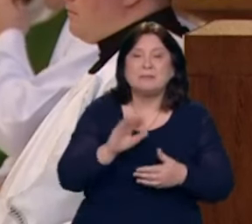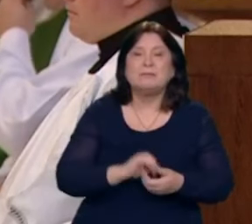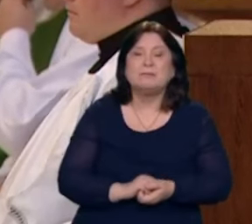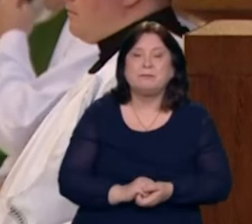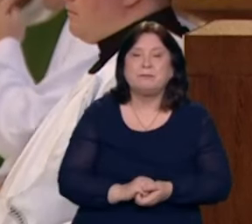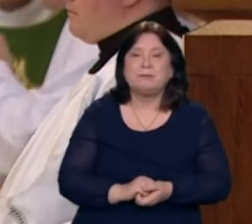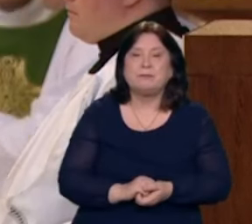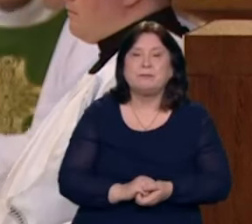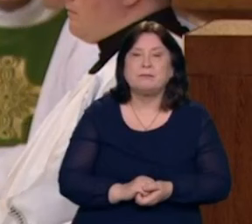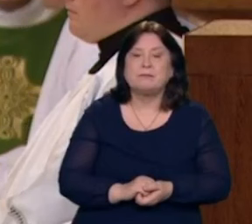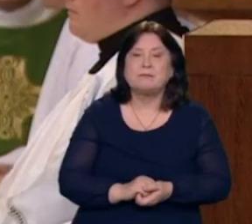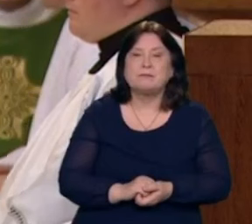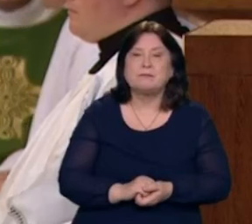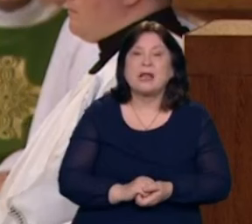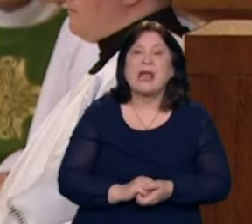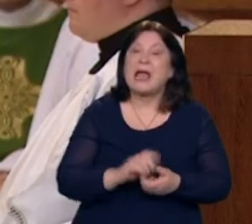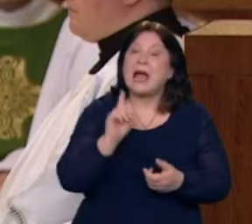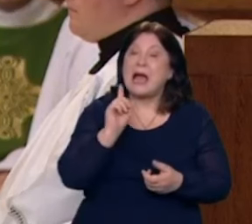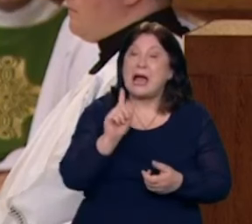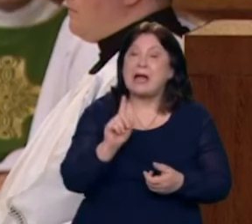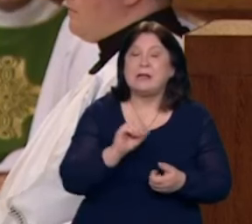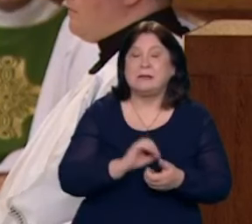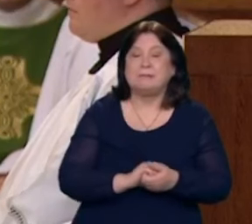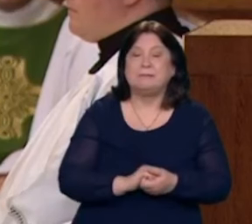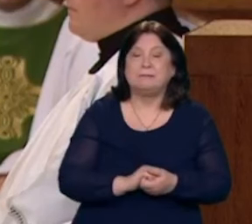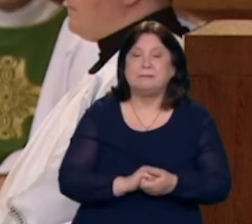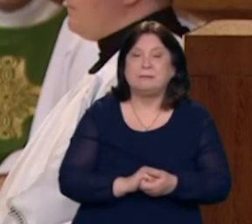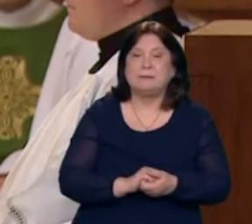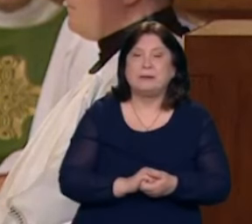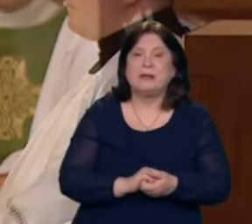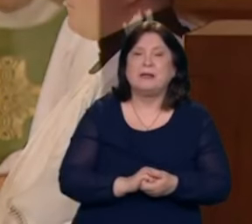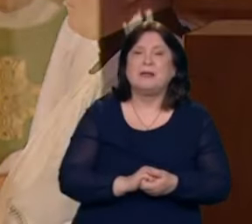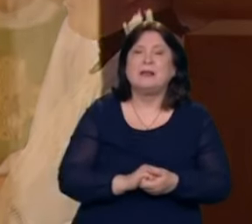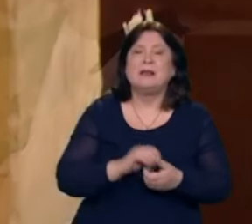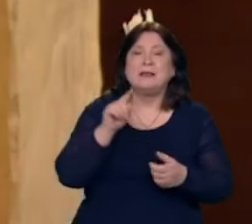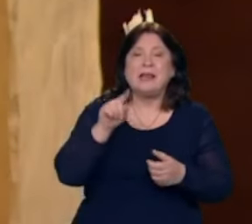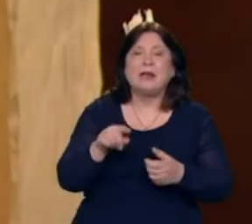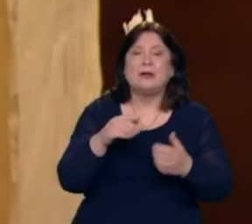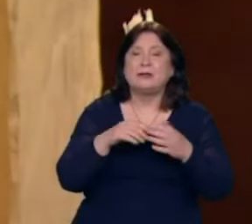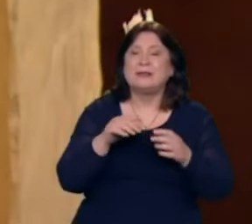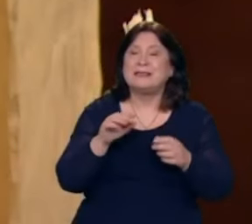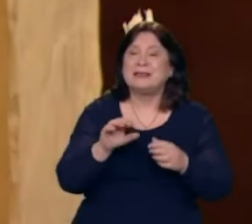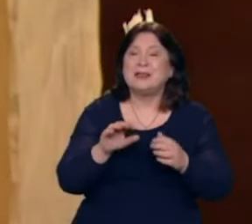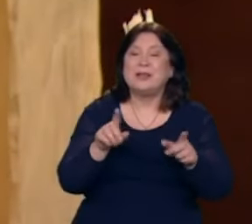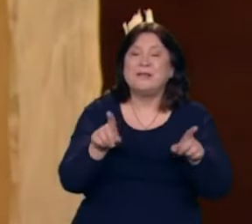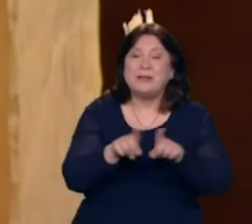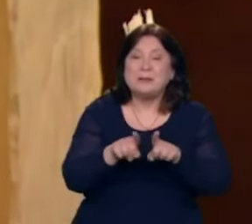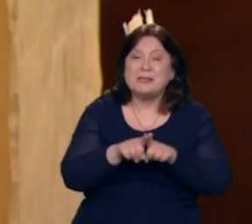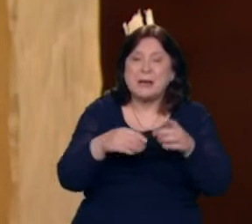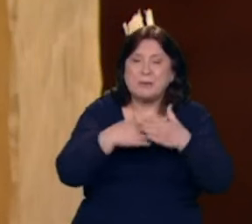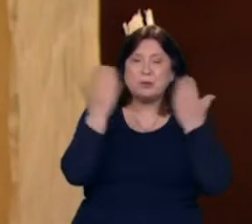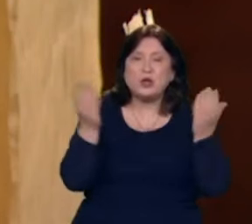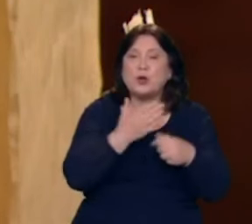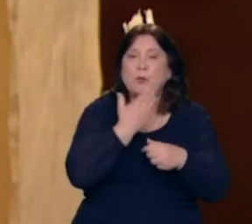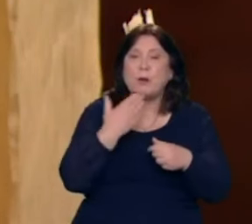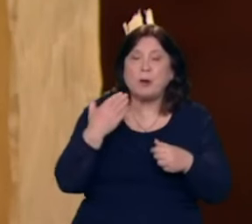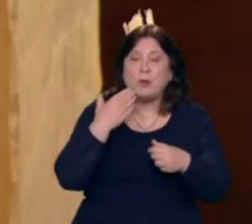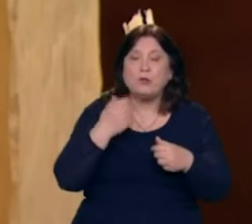emocjonalna Ale mimo tego jeszcze tego samego dnia po południu